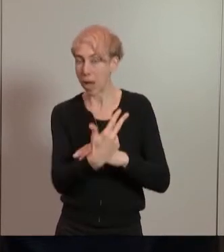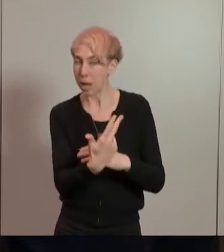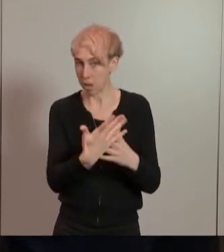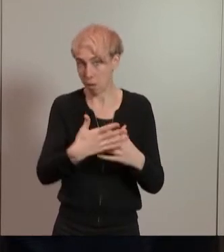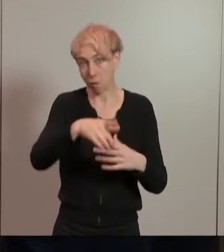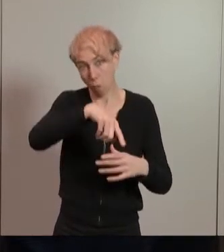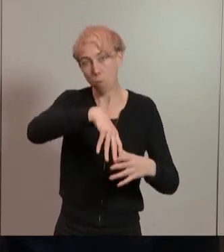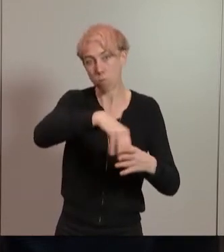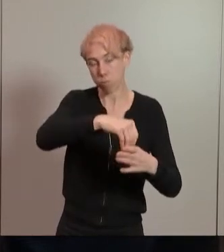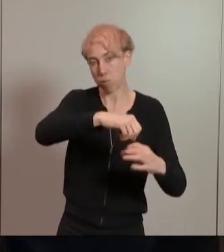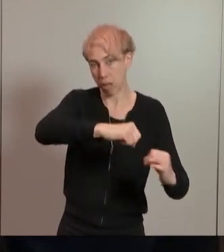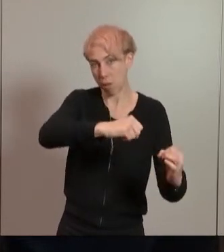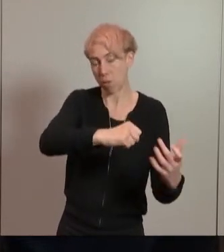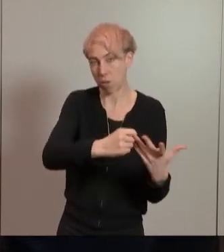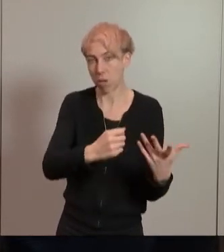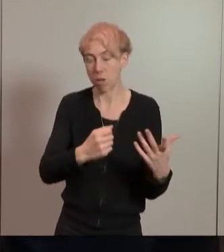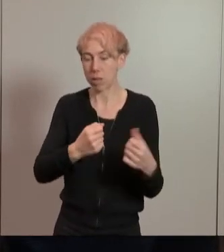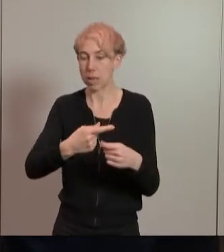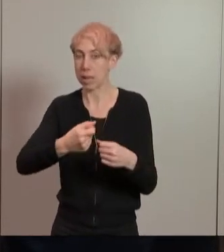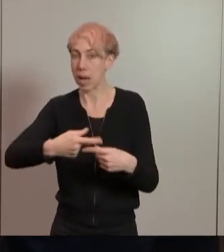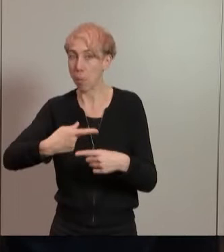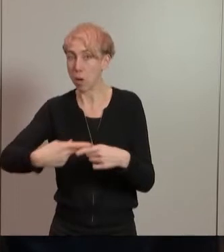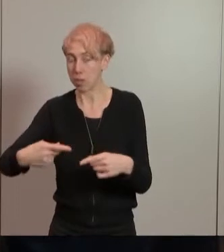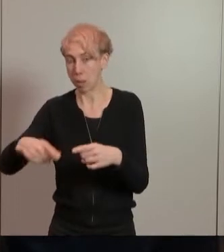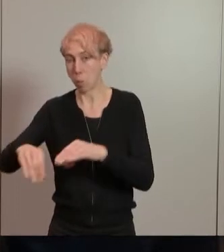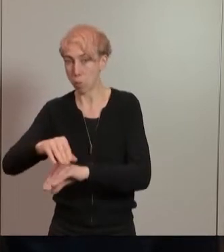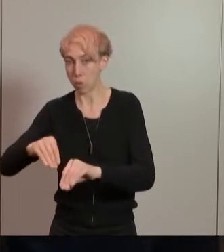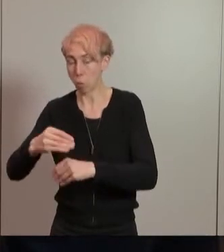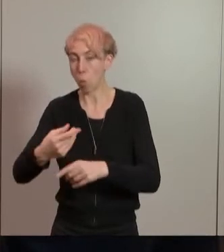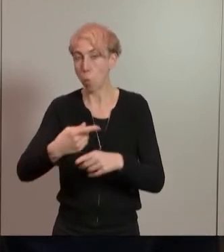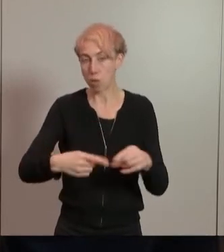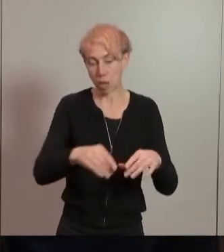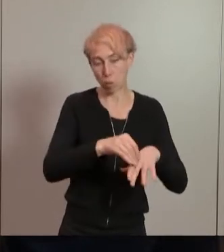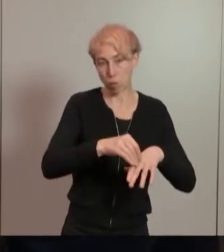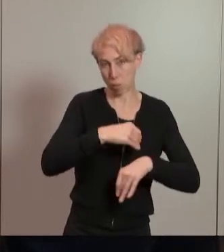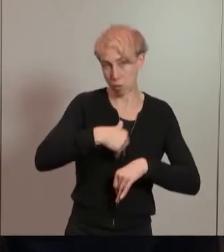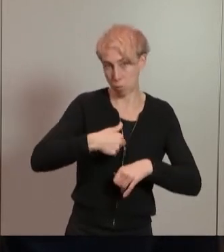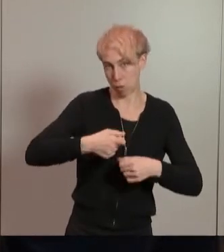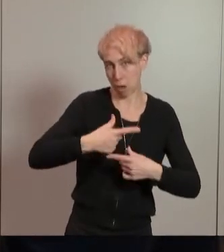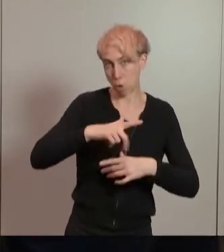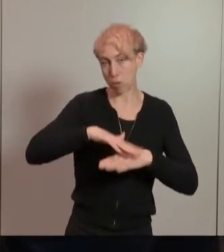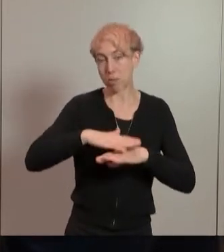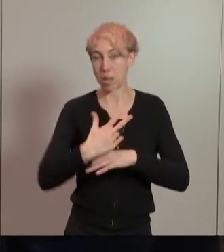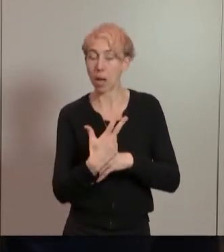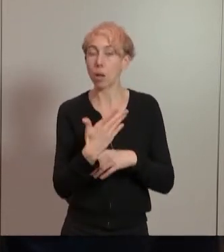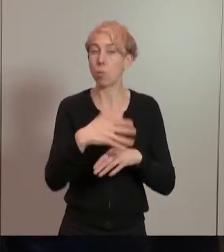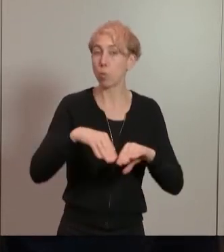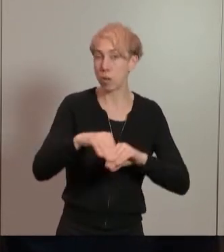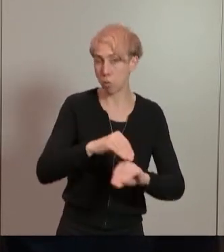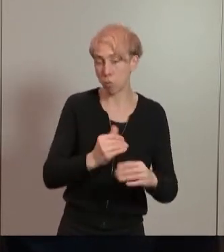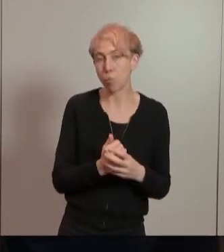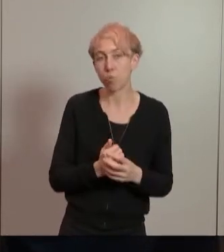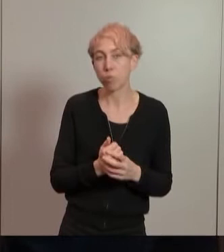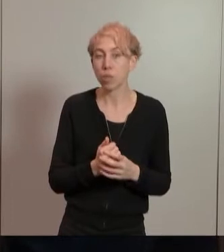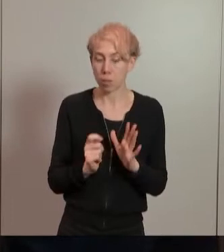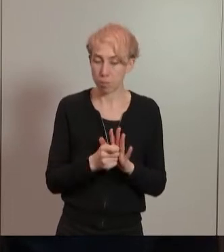représentant plus de la moitié de la population totale de celle-ci, ou la moitié des conseils municipaux représentant les 2/3 de la population. À